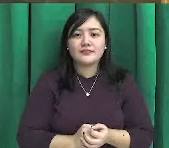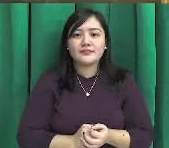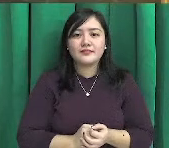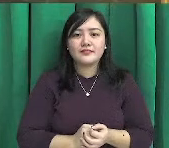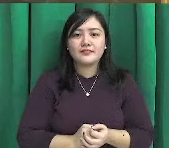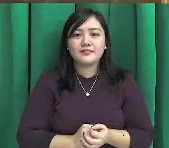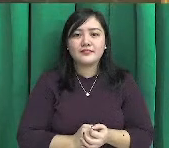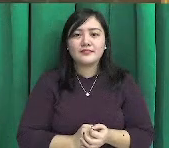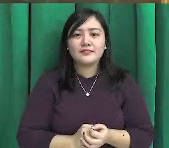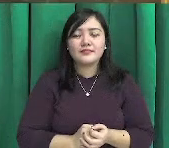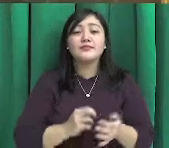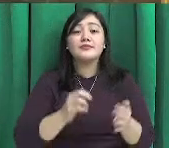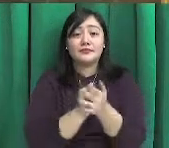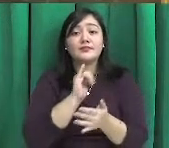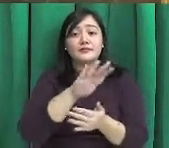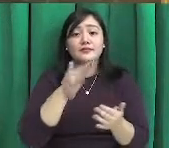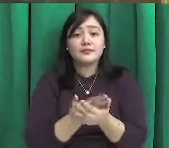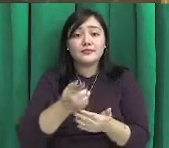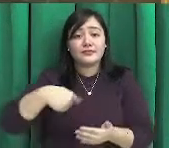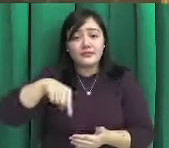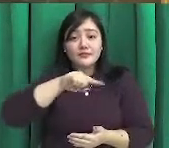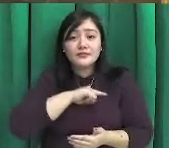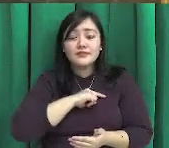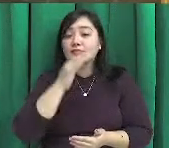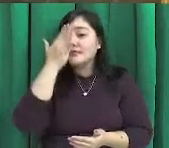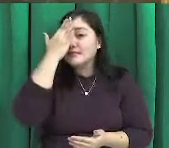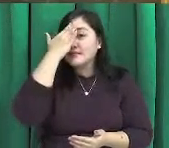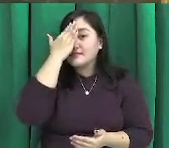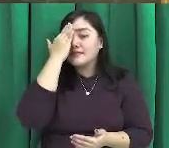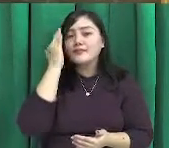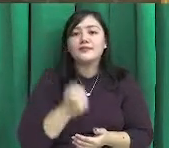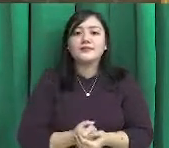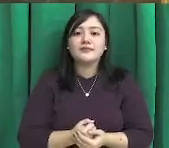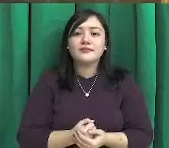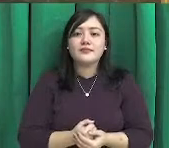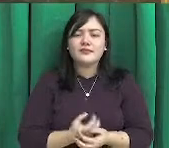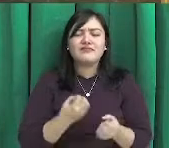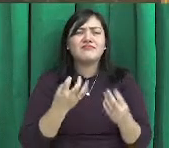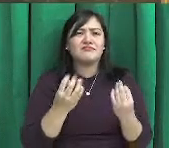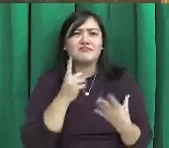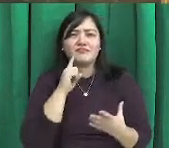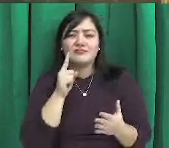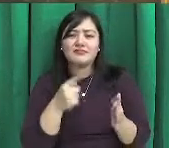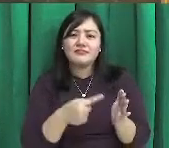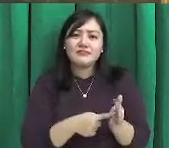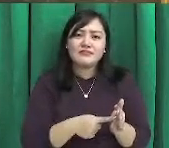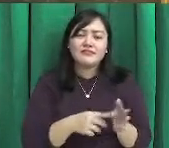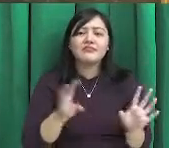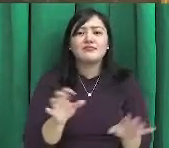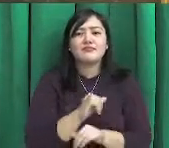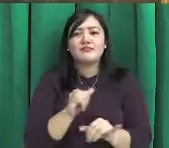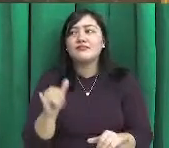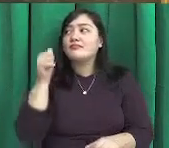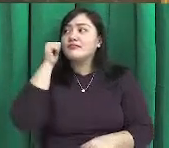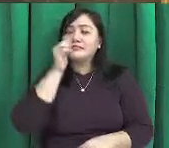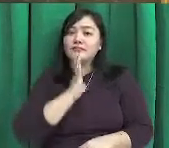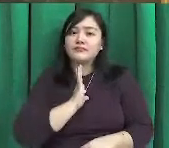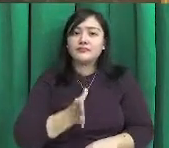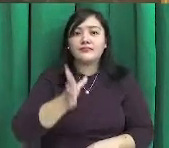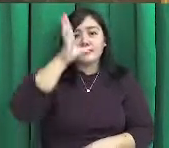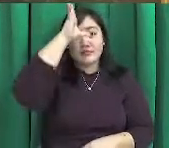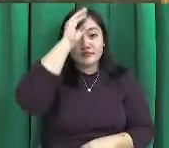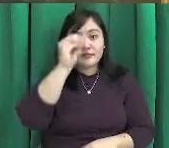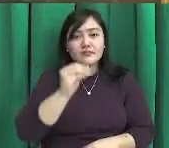nakakaalam, you know. Halos ito'y naririnig natin sa napakarami, maglalaki, magbabae. Ganun din naman kaming lalaki. May mga babae